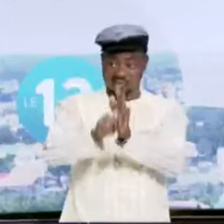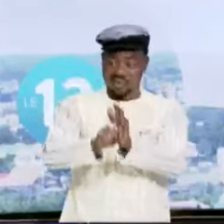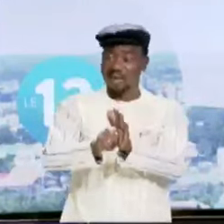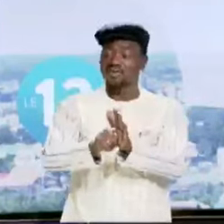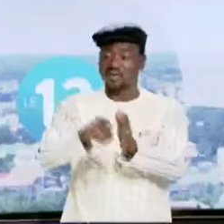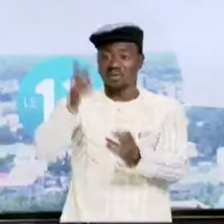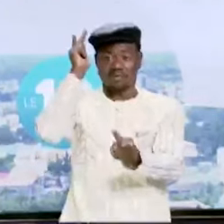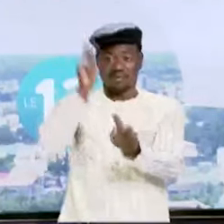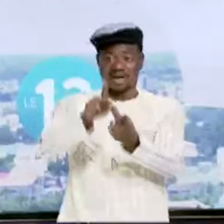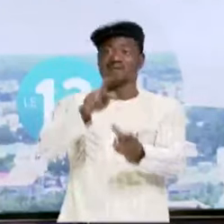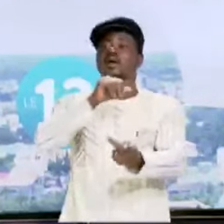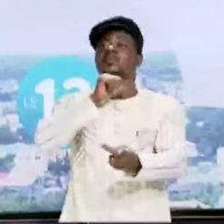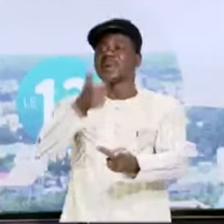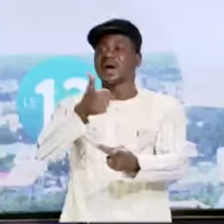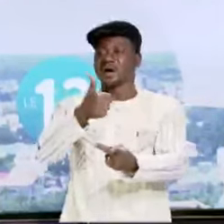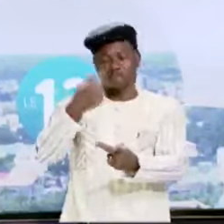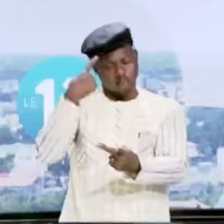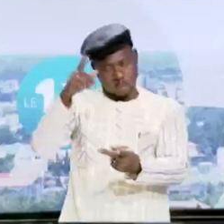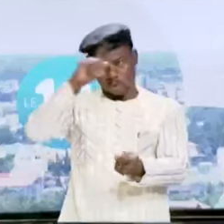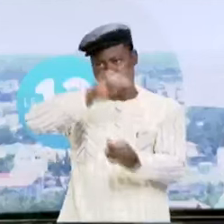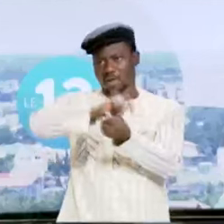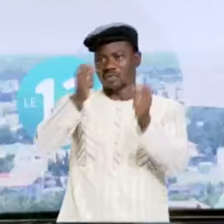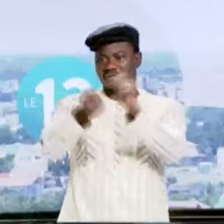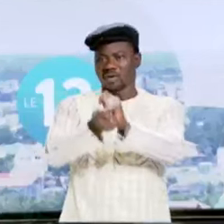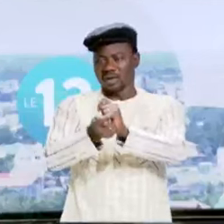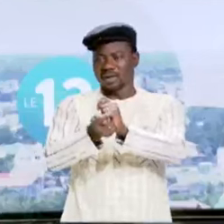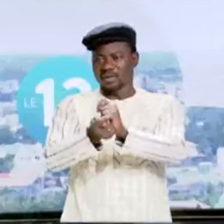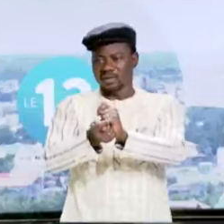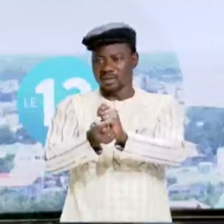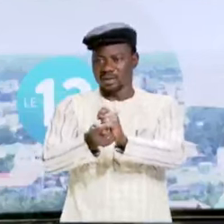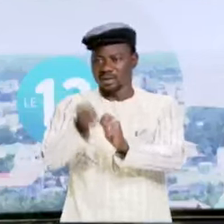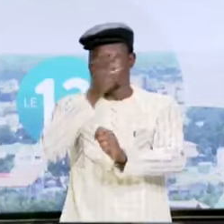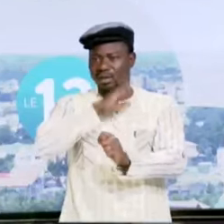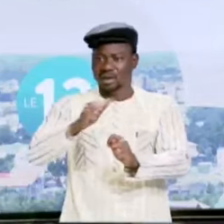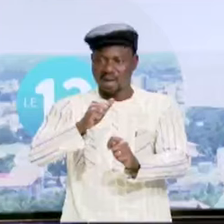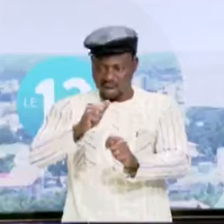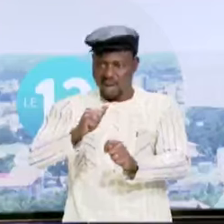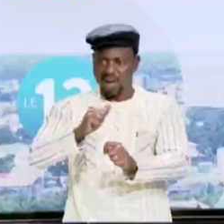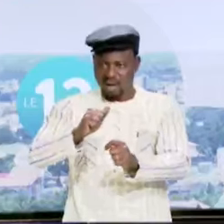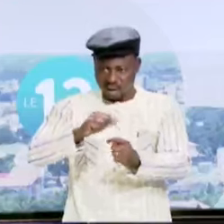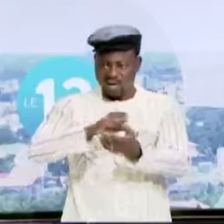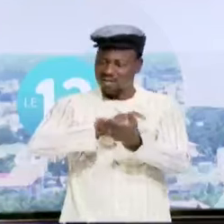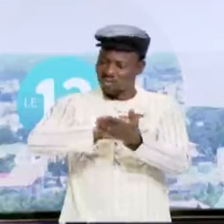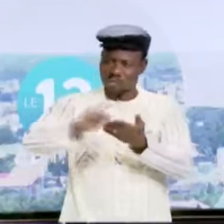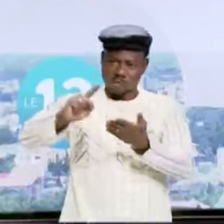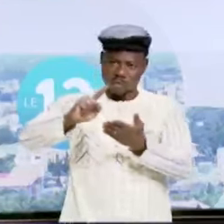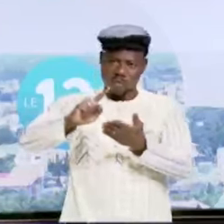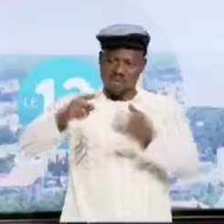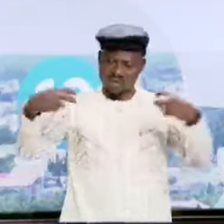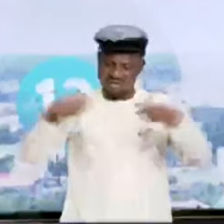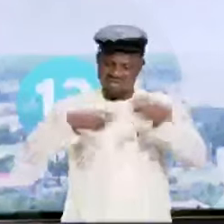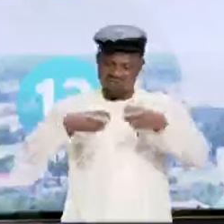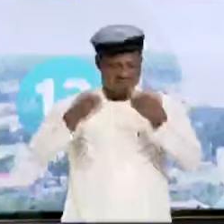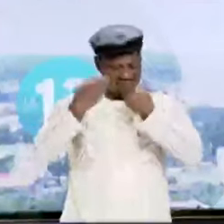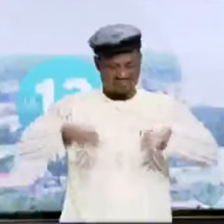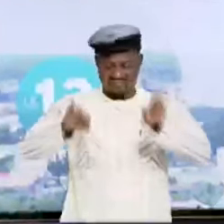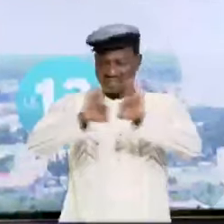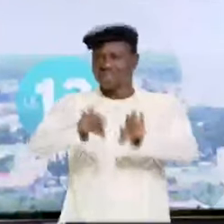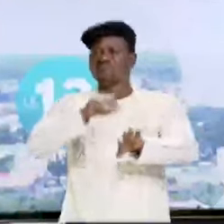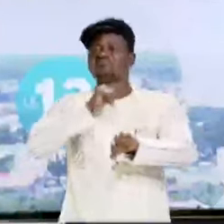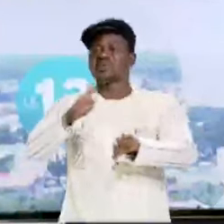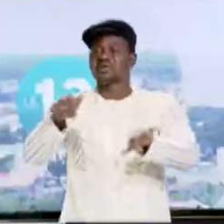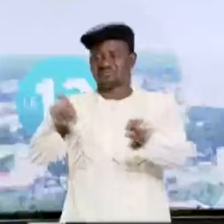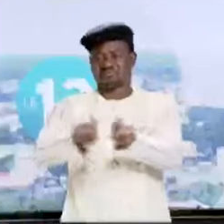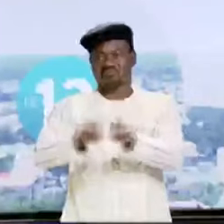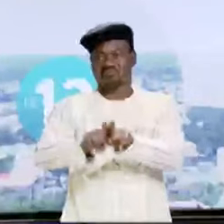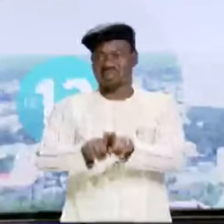qui permettra de transformer cela en pure en pure énergie, ça ne sert à rien. Donc c'est pareil avec l'éventail.